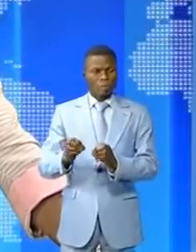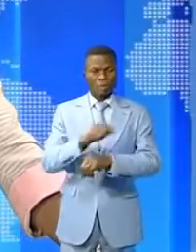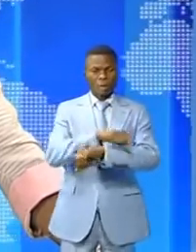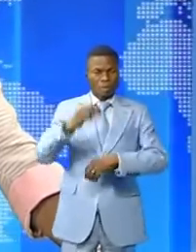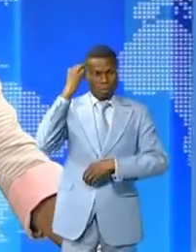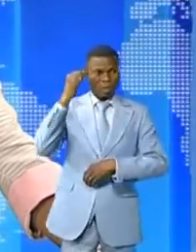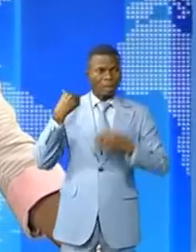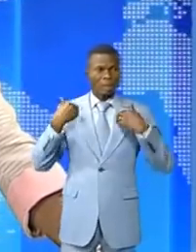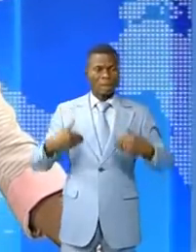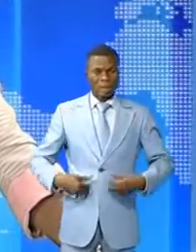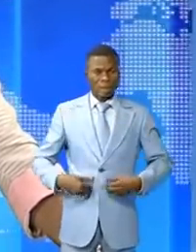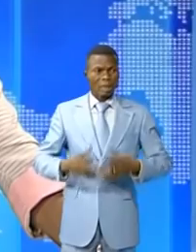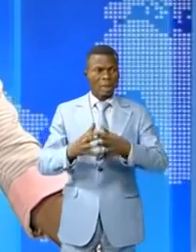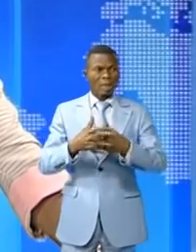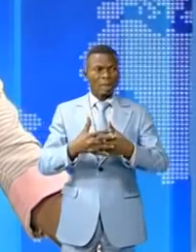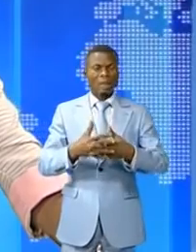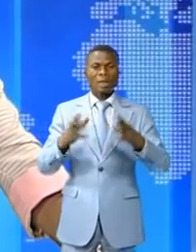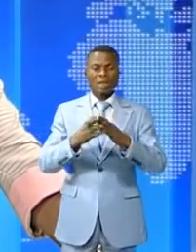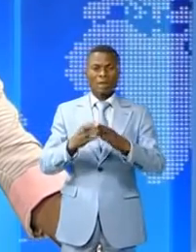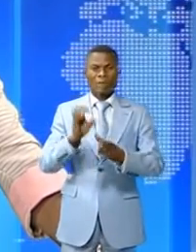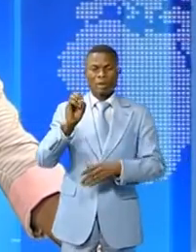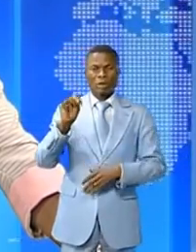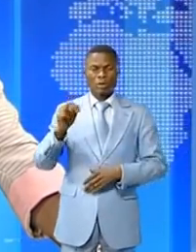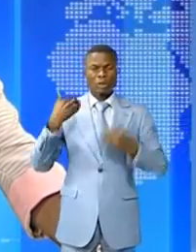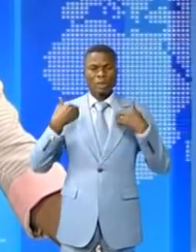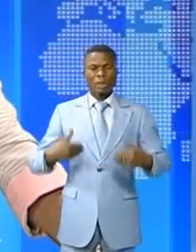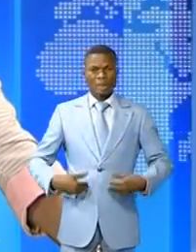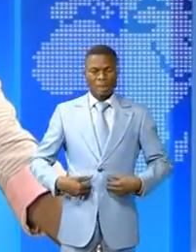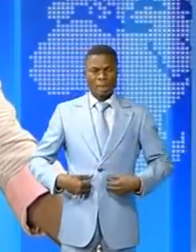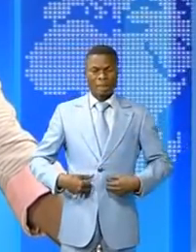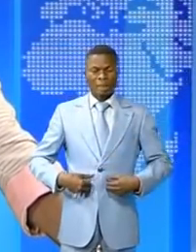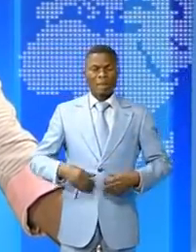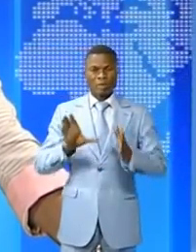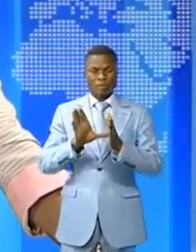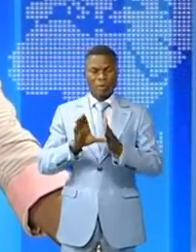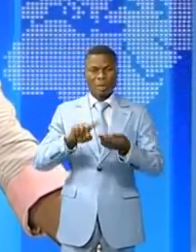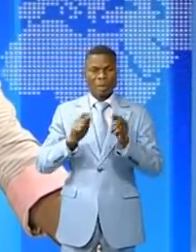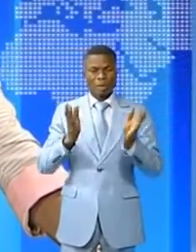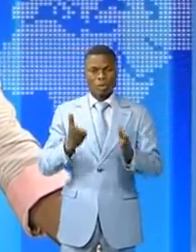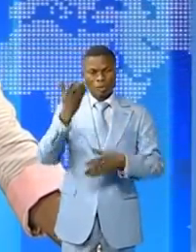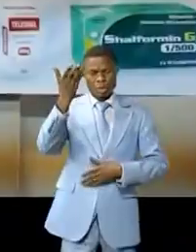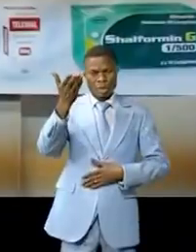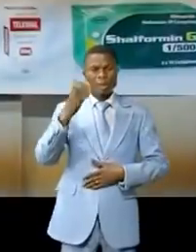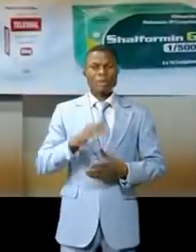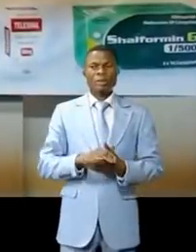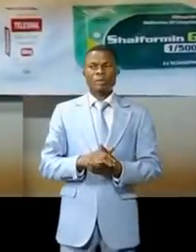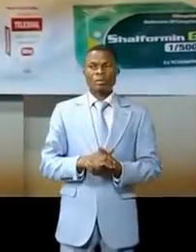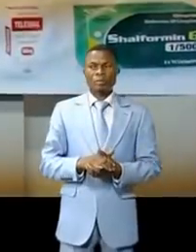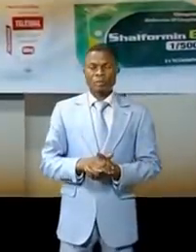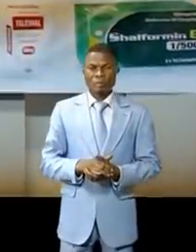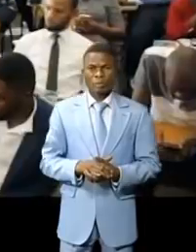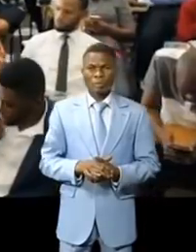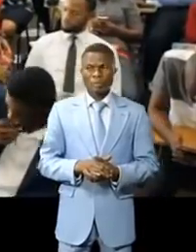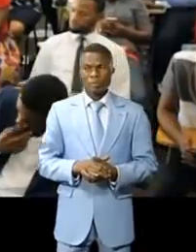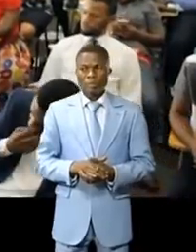ministère de la Santé en partenariat avec l'ONG Santé Live in Africa. Rodé Panda pour le reportage. Artériel,